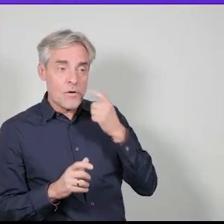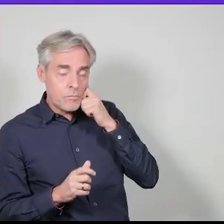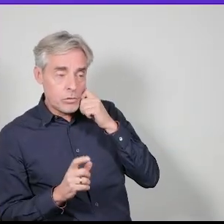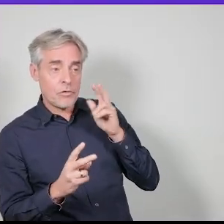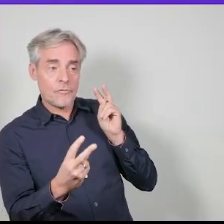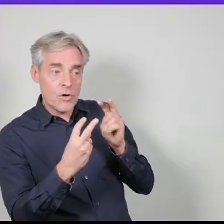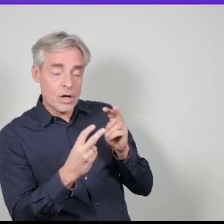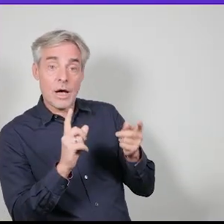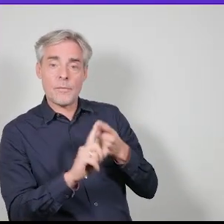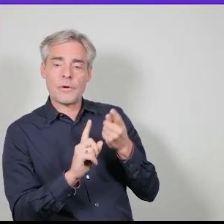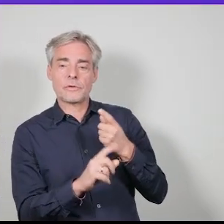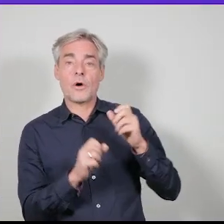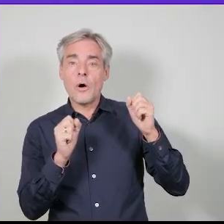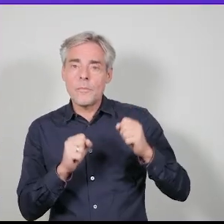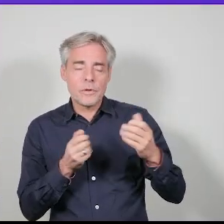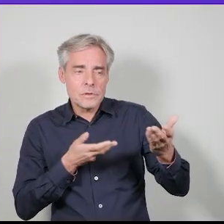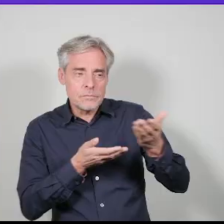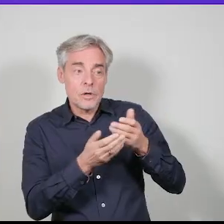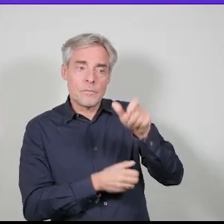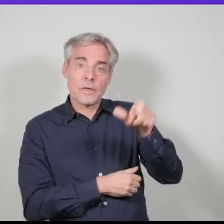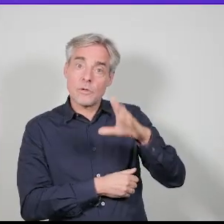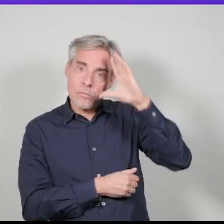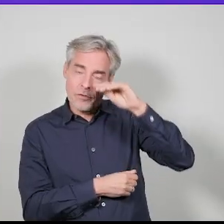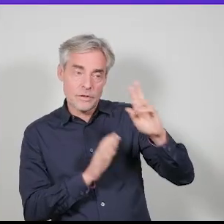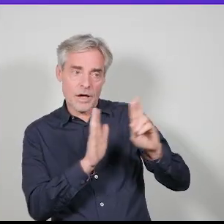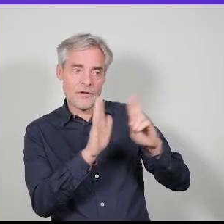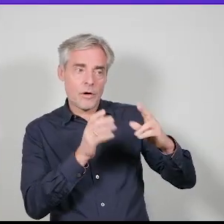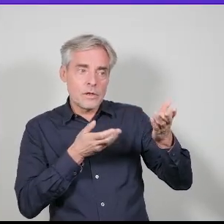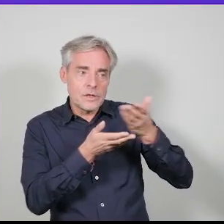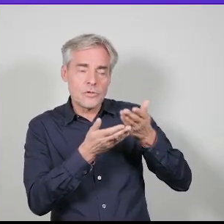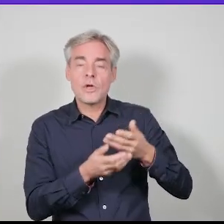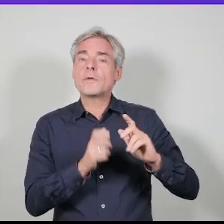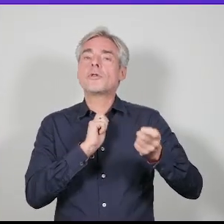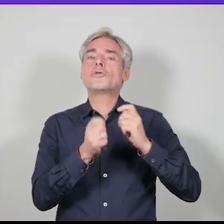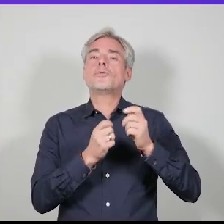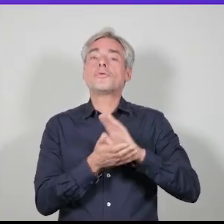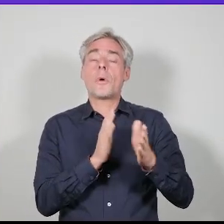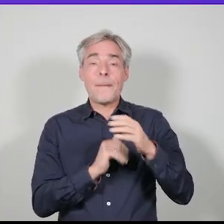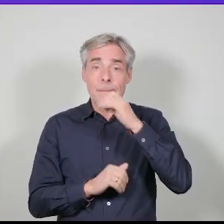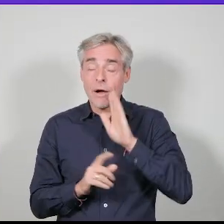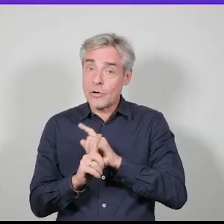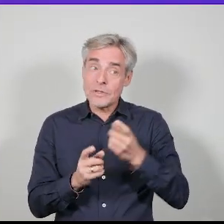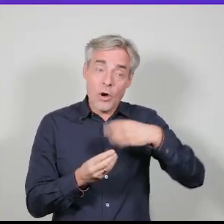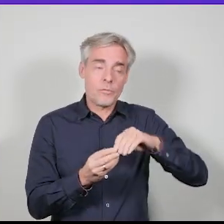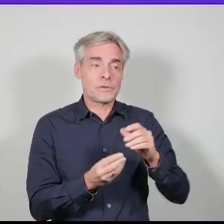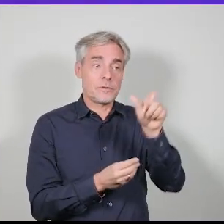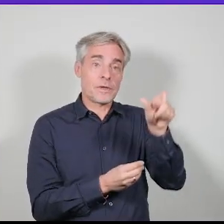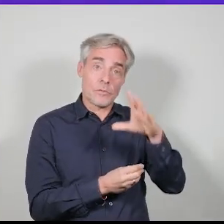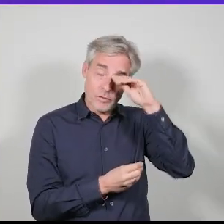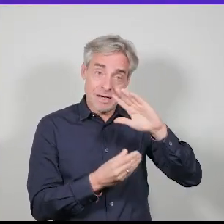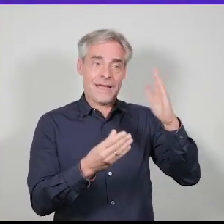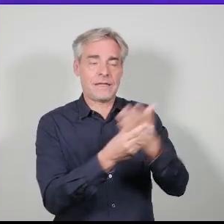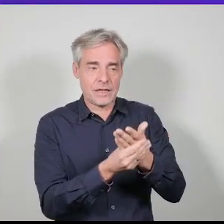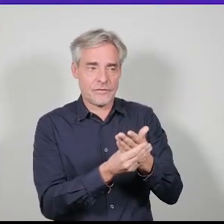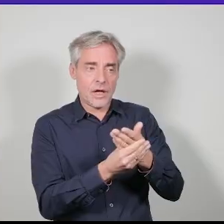très important de pouvoir rencontrer un professionnel. Ce n'est pas simplement des discussions entre parents, c'est aller rencontrer un professionnel avec lequel on